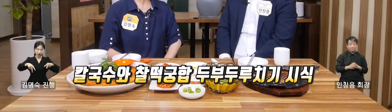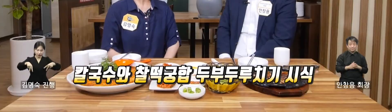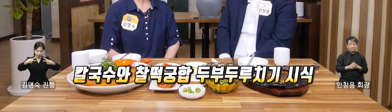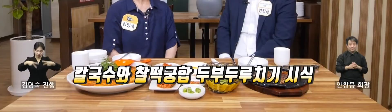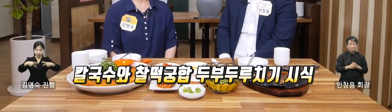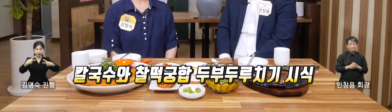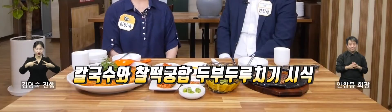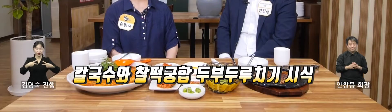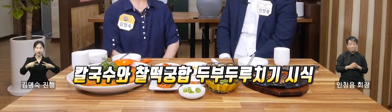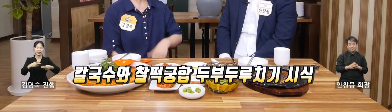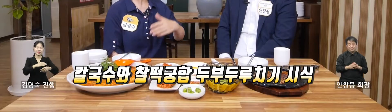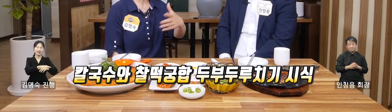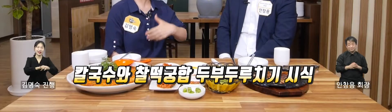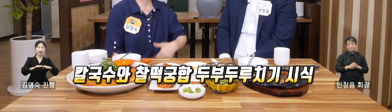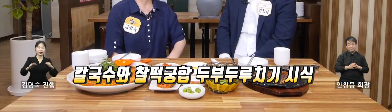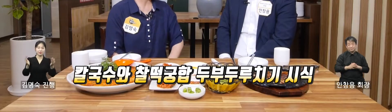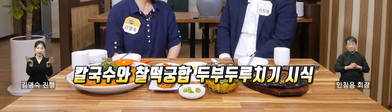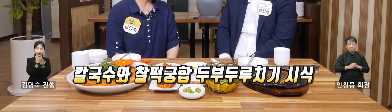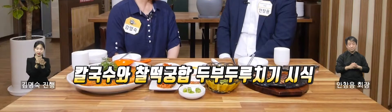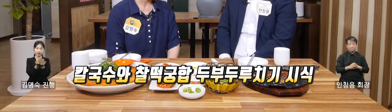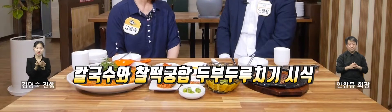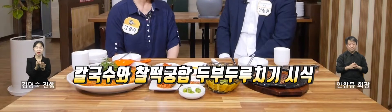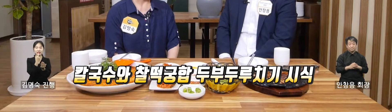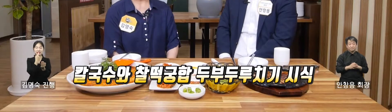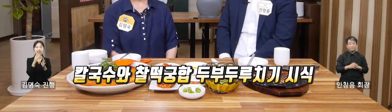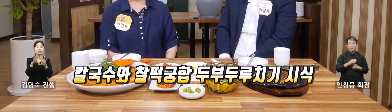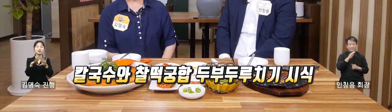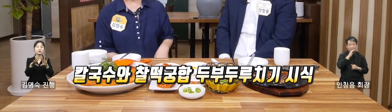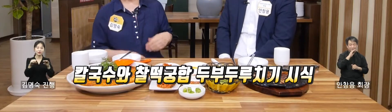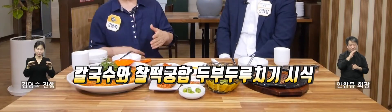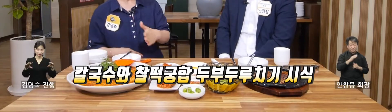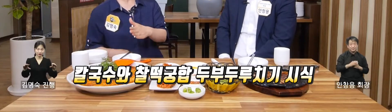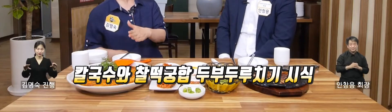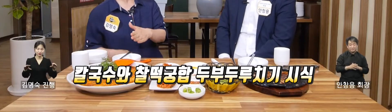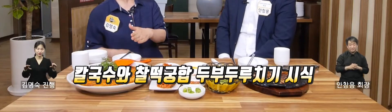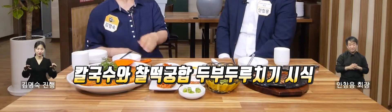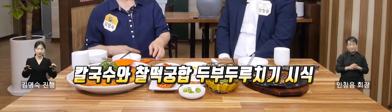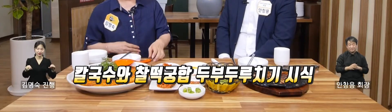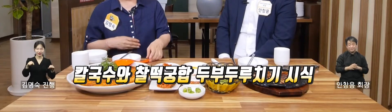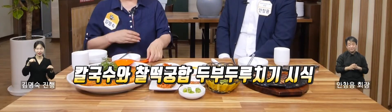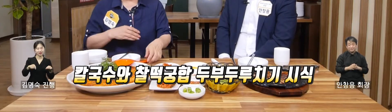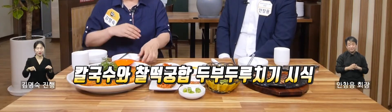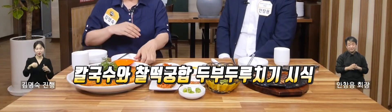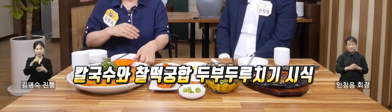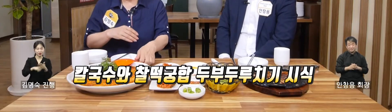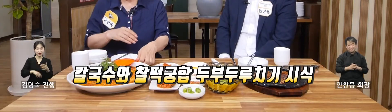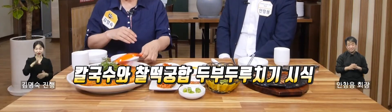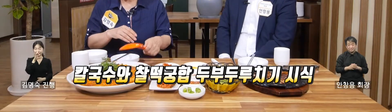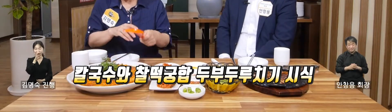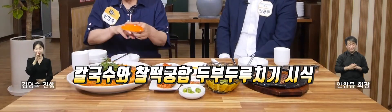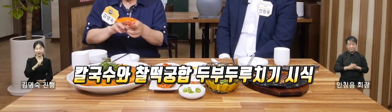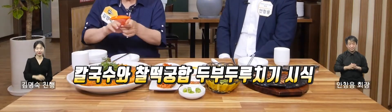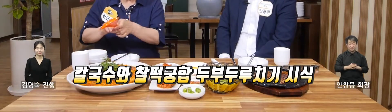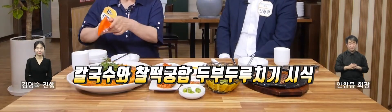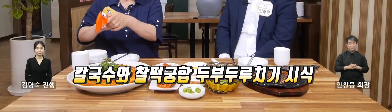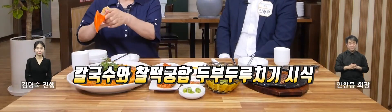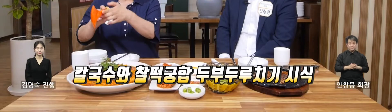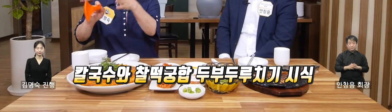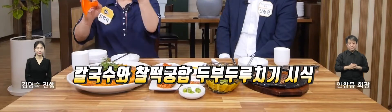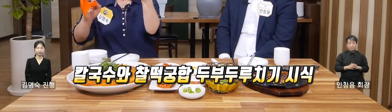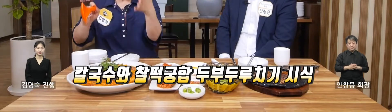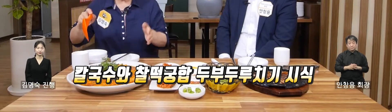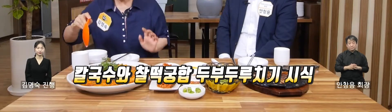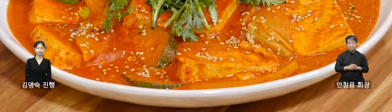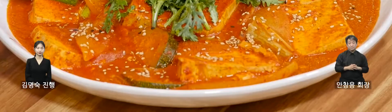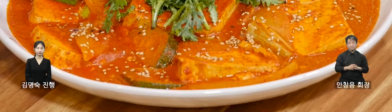찰떡궁합. 또 대전에 또 두부두루치기. 그렇죠. 요걸 또 빼놓을 수가 없잖아요. 네. 자, 일단은